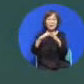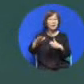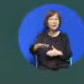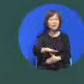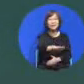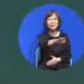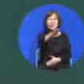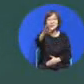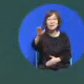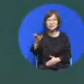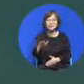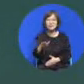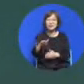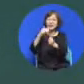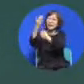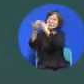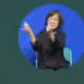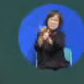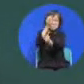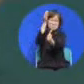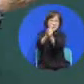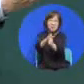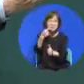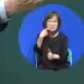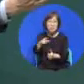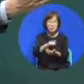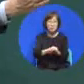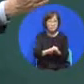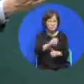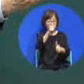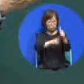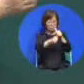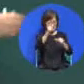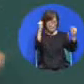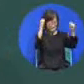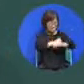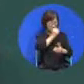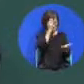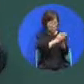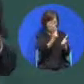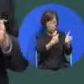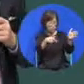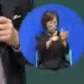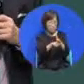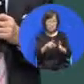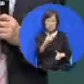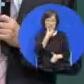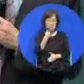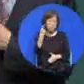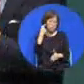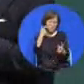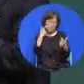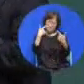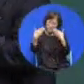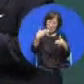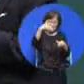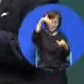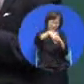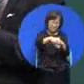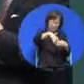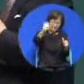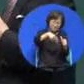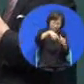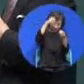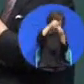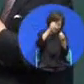후대에게 절대로 망하지 않도록 복음을 확실히 심는 것이다. So what is the mission of all the Tarakbang members and Emmanuel Church is